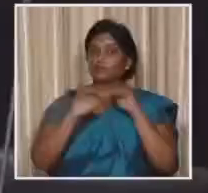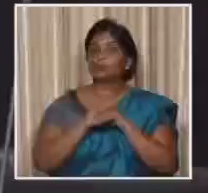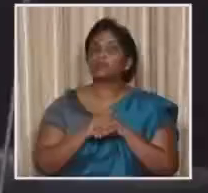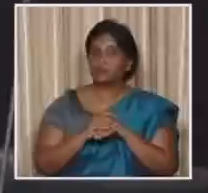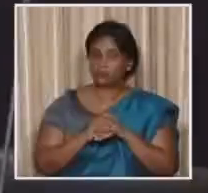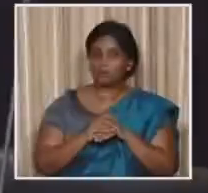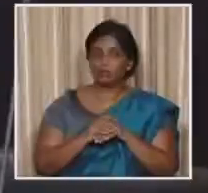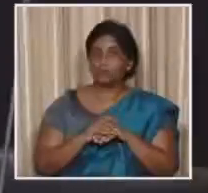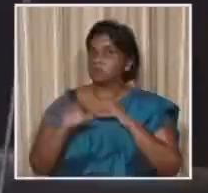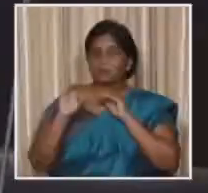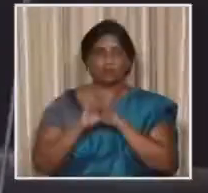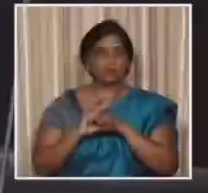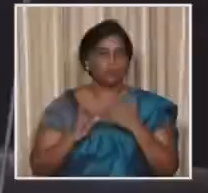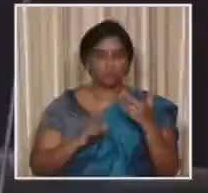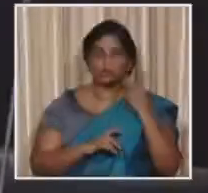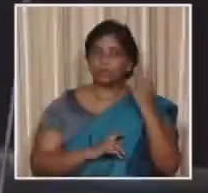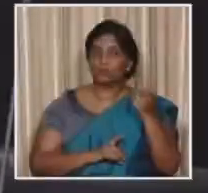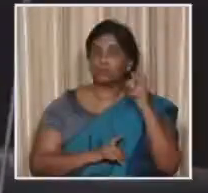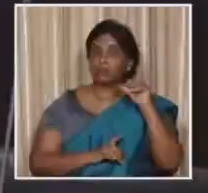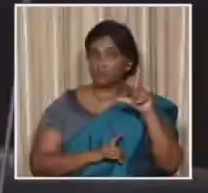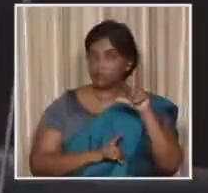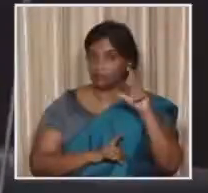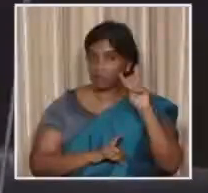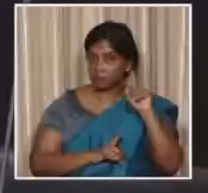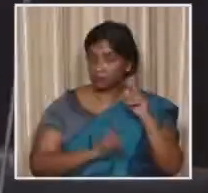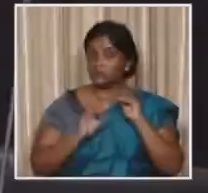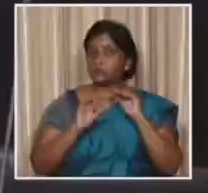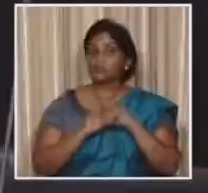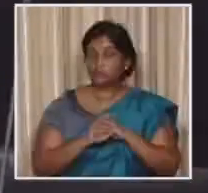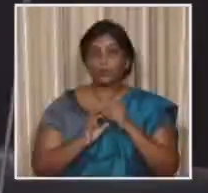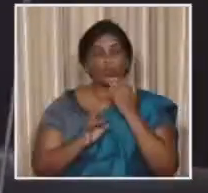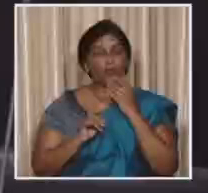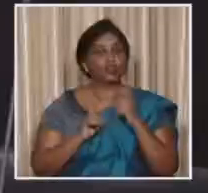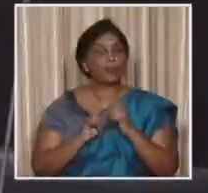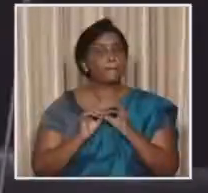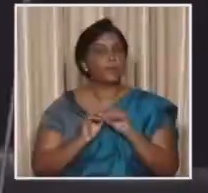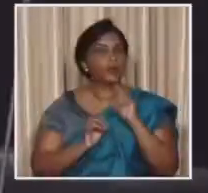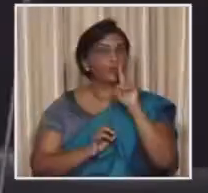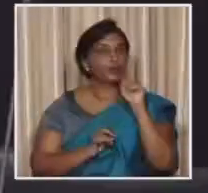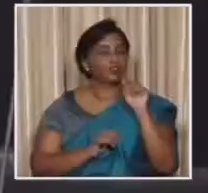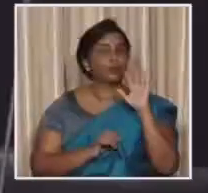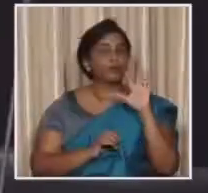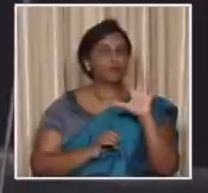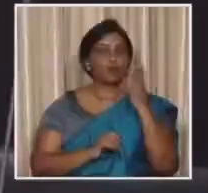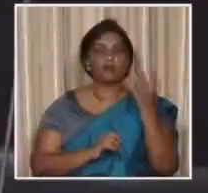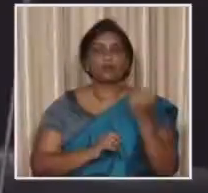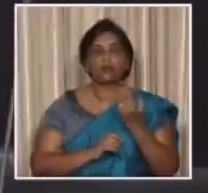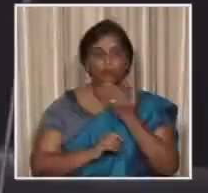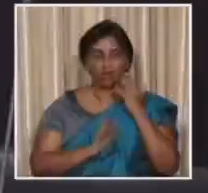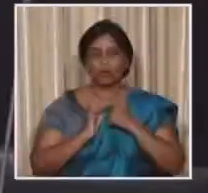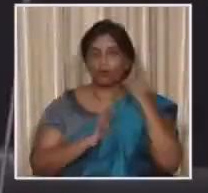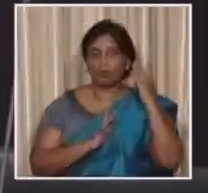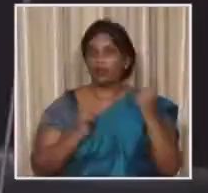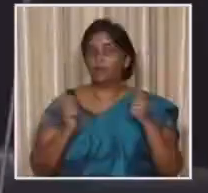මාකට් එකට යන්න බෑ. 2027 යන්න පුළුවනොත් ඇමරිකාන් ඩොලර් බිලියන 1.5යි ගන්න පුළුවන්